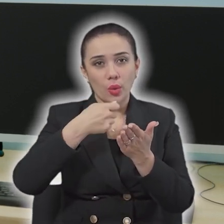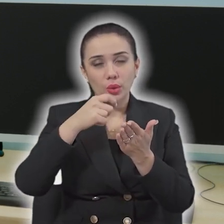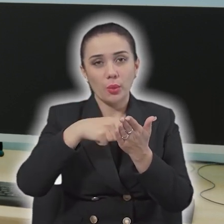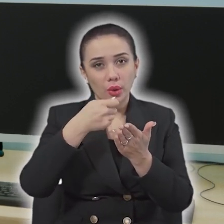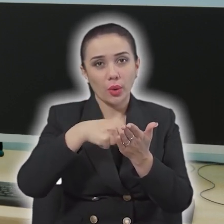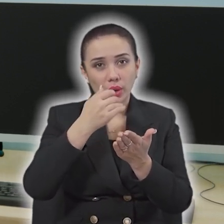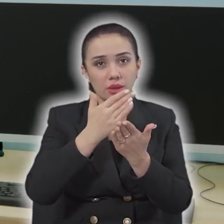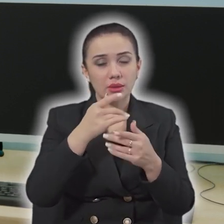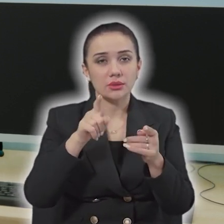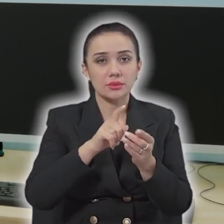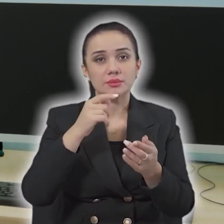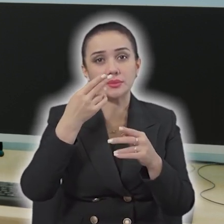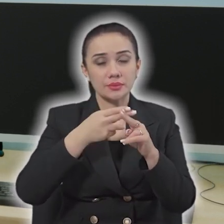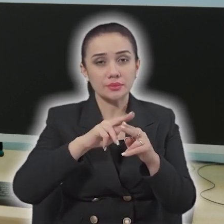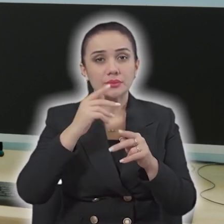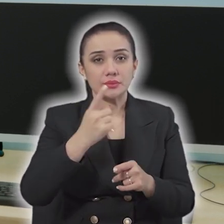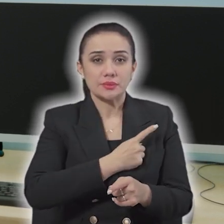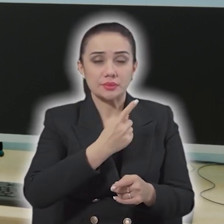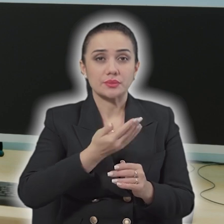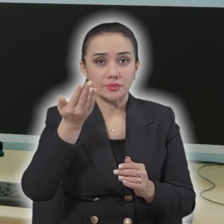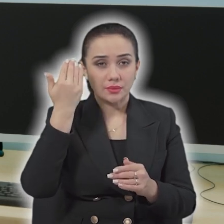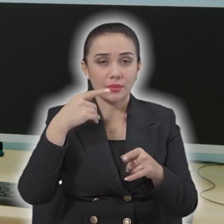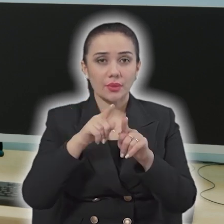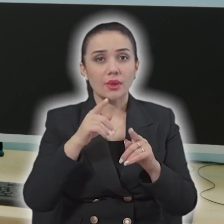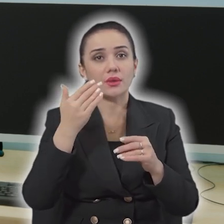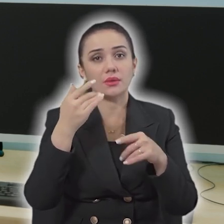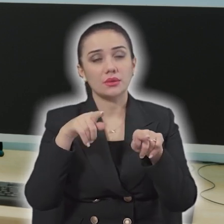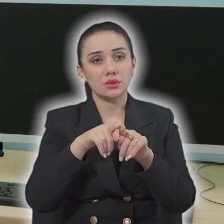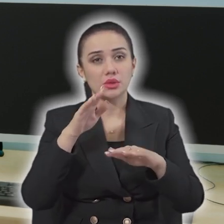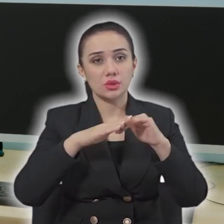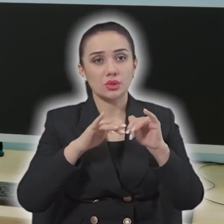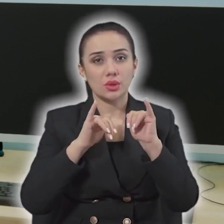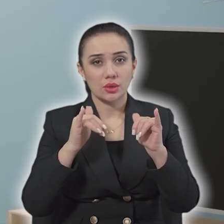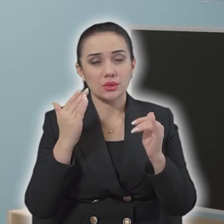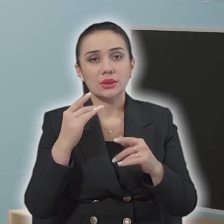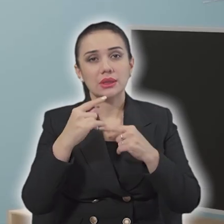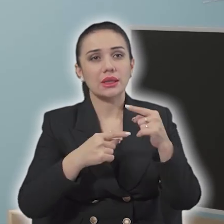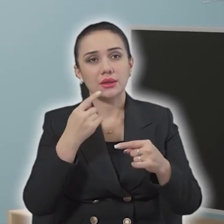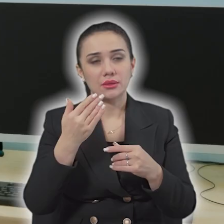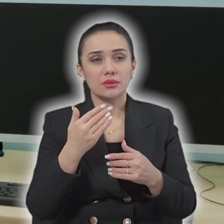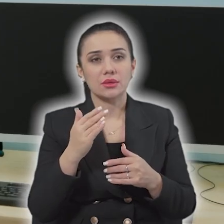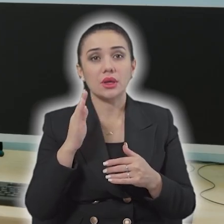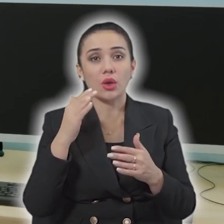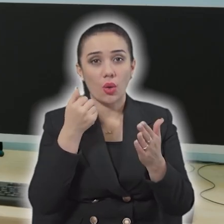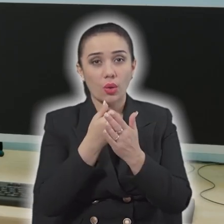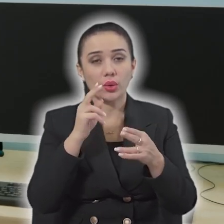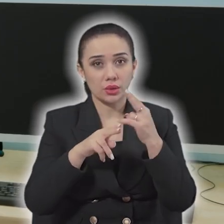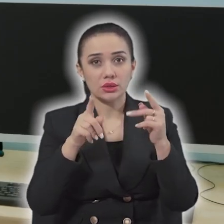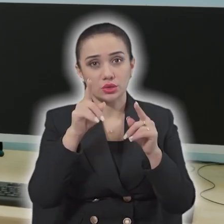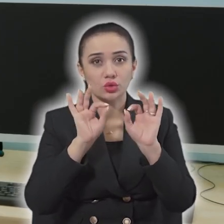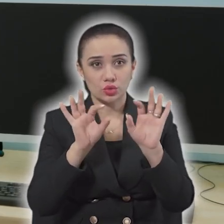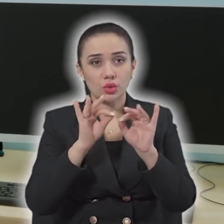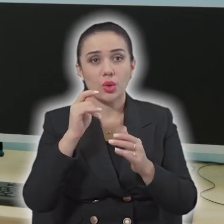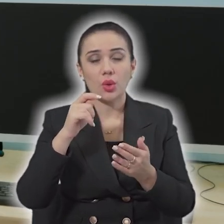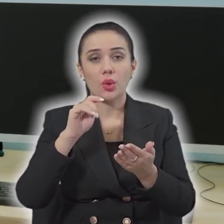O'ymakorlik. O'ymakorlik badiiy hunarmandchilikning qadimiy va keng tarqalgan sohasi. Keyingisi. Shoshma, oxirgacha